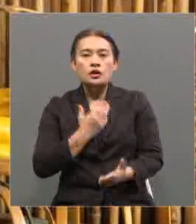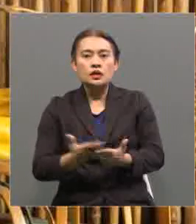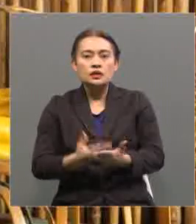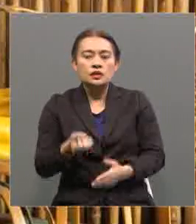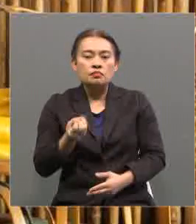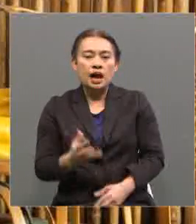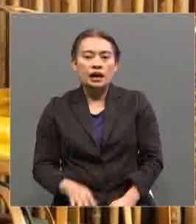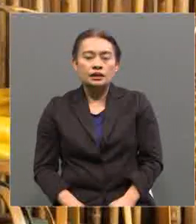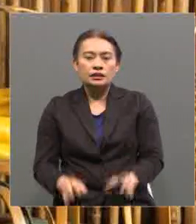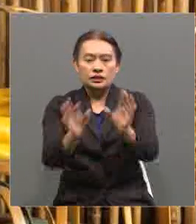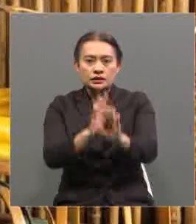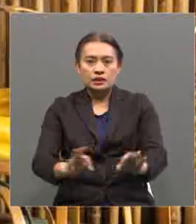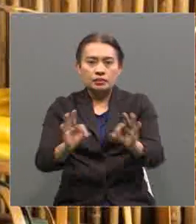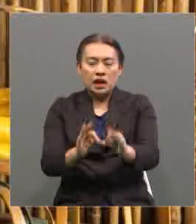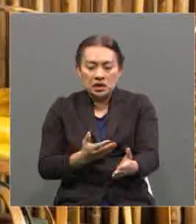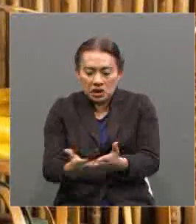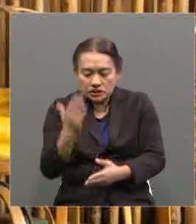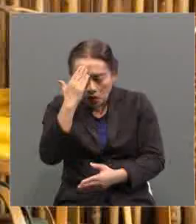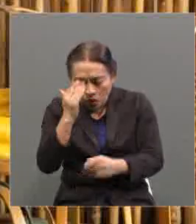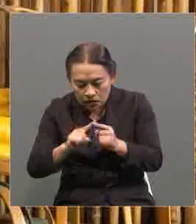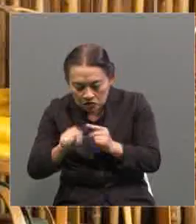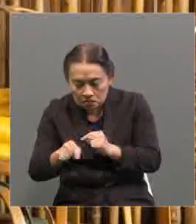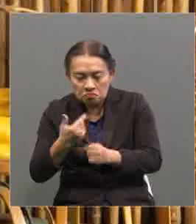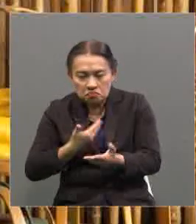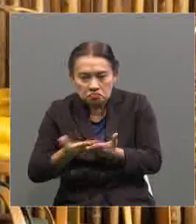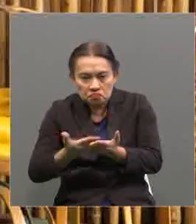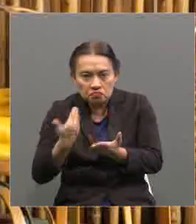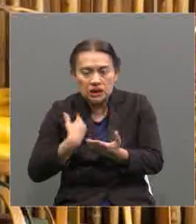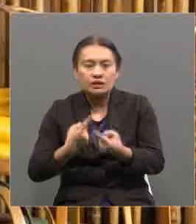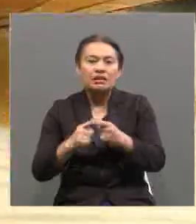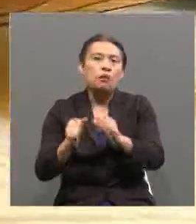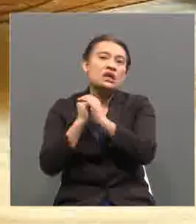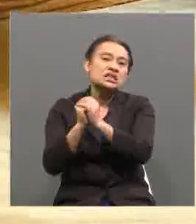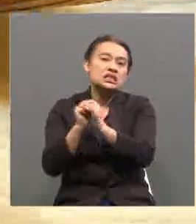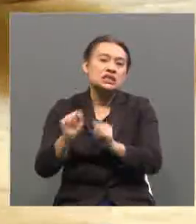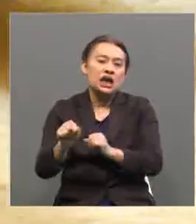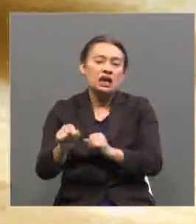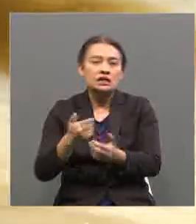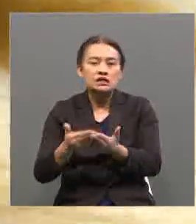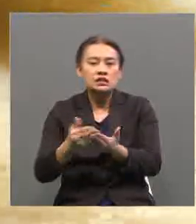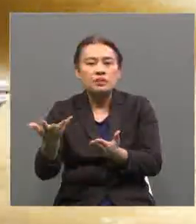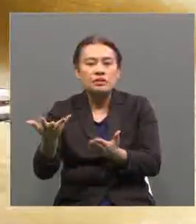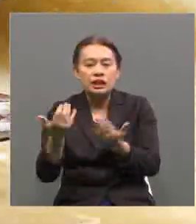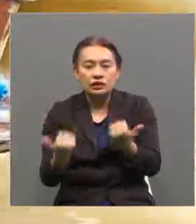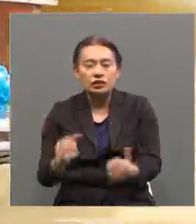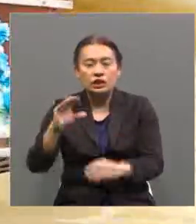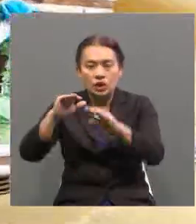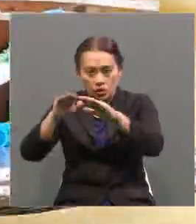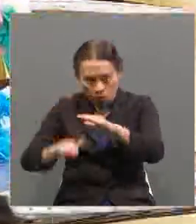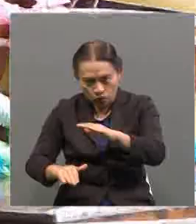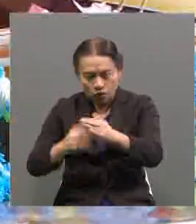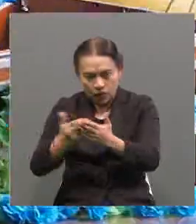อย่างยิ่งเน้นของฝากของที่ระลึกที่บอกว่านักท่องเที่ยวจีนไม่ค่อยซื้อแล้วเนี่ยแต่นักท่องเที่ยวคาซัคสถานเนี่ยชอบเธอกัน